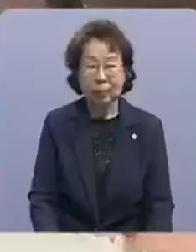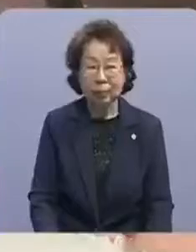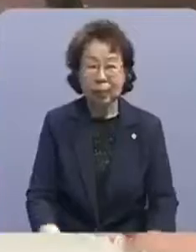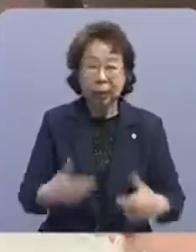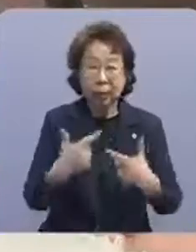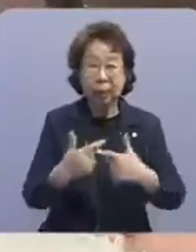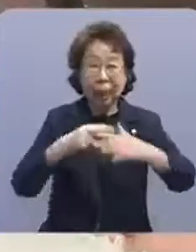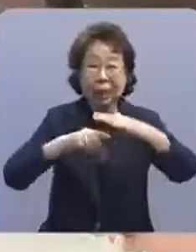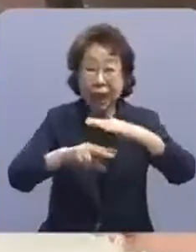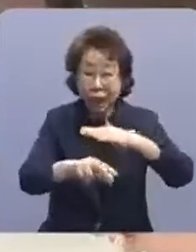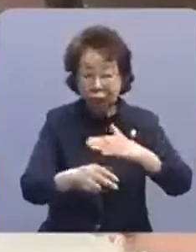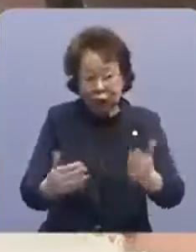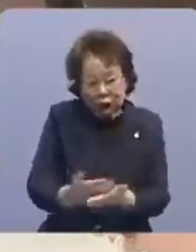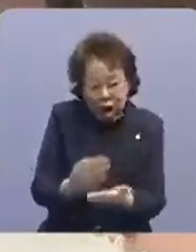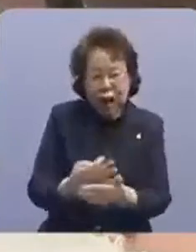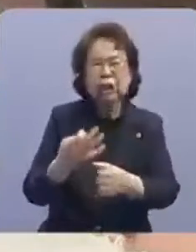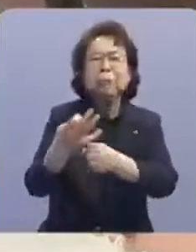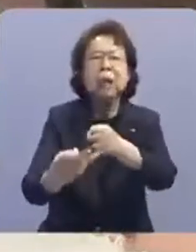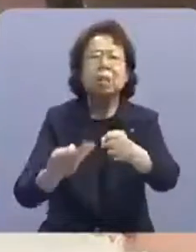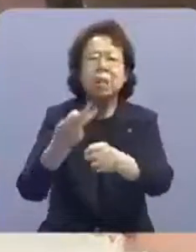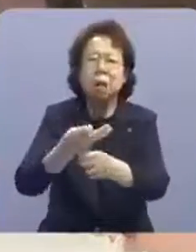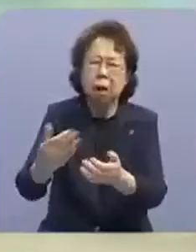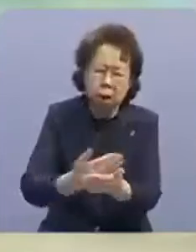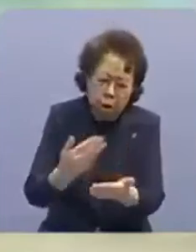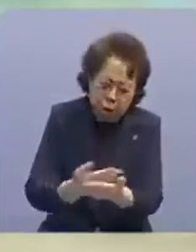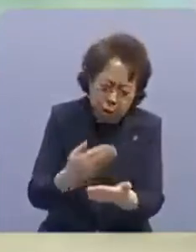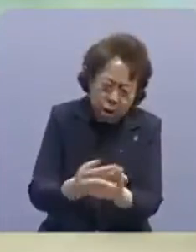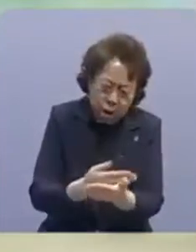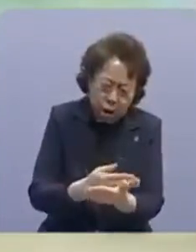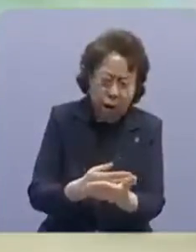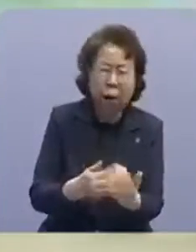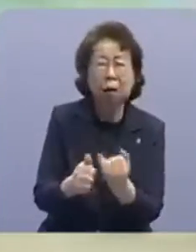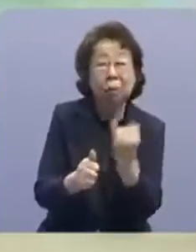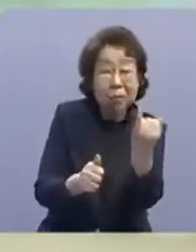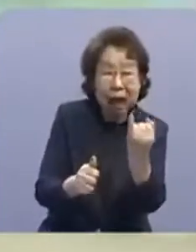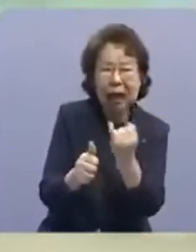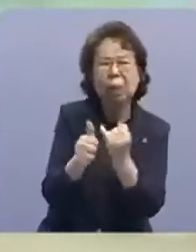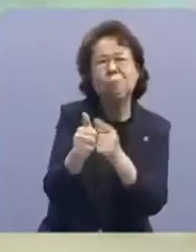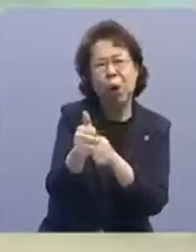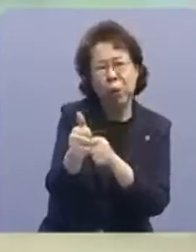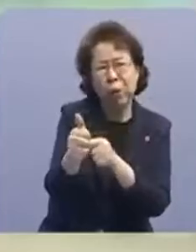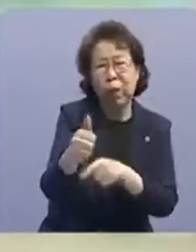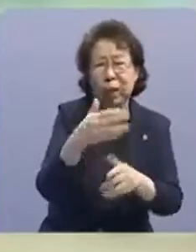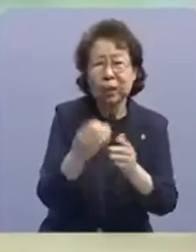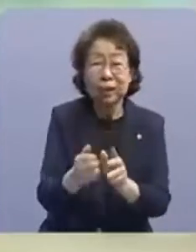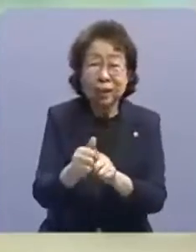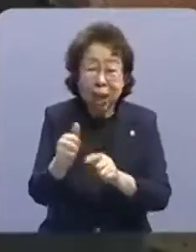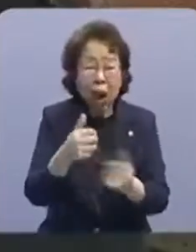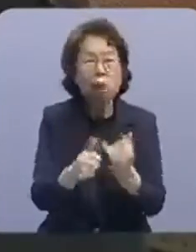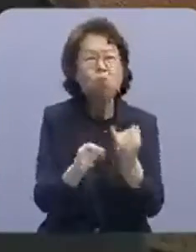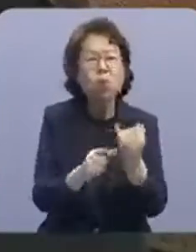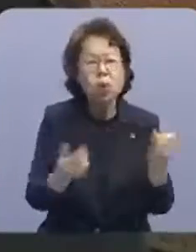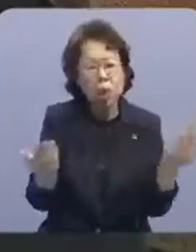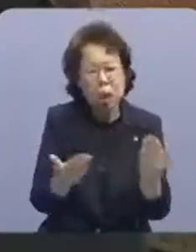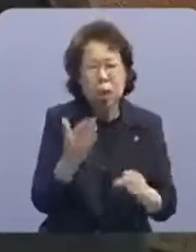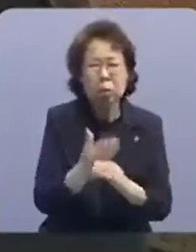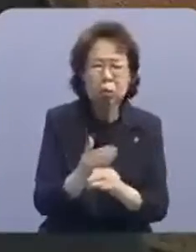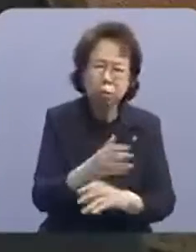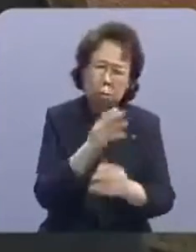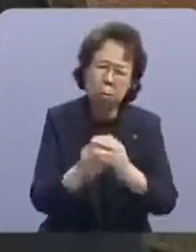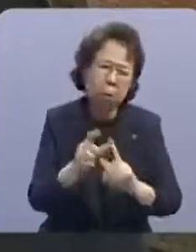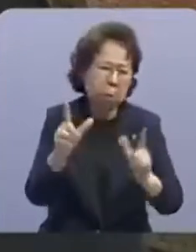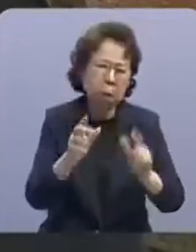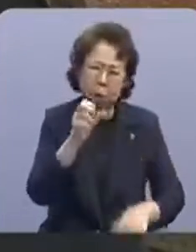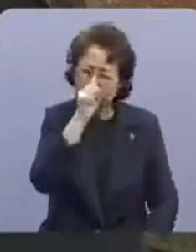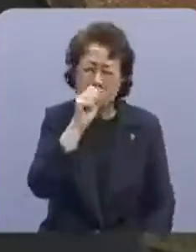부산도 시설도 에서 13년 동안 일한 청소 노동자의 남편 정희경 씩 정신은 부인이 일하는 동안 조직문화 적응에